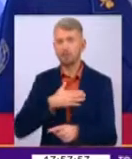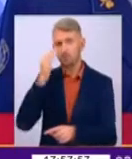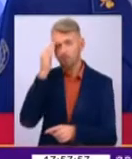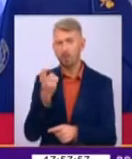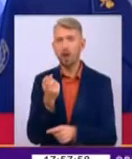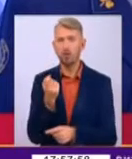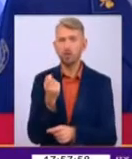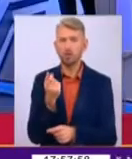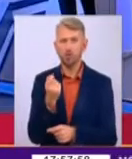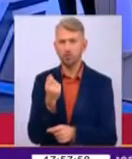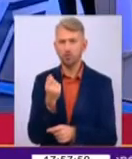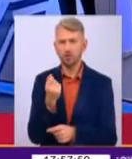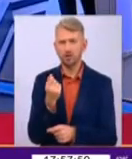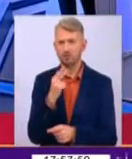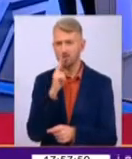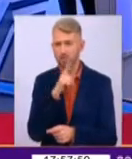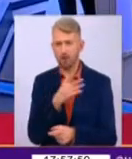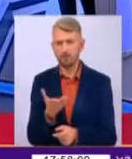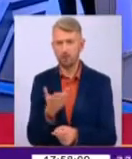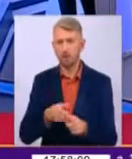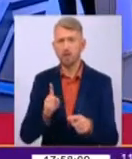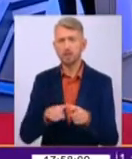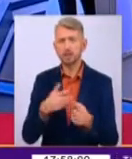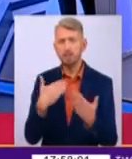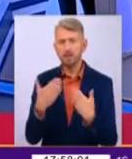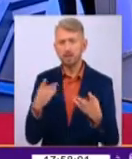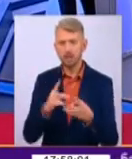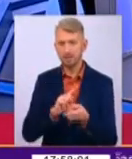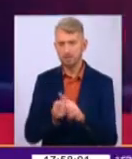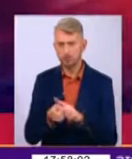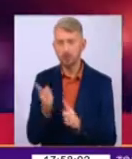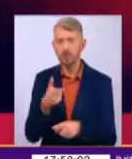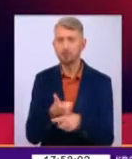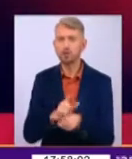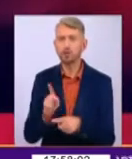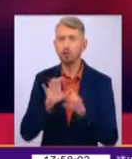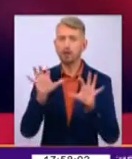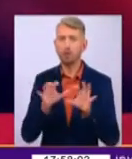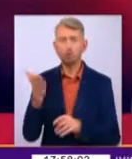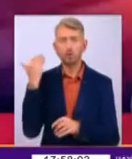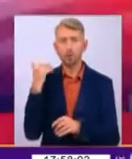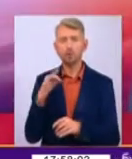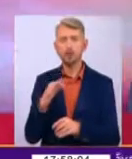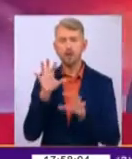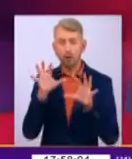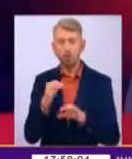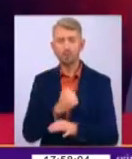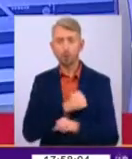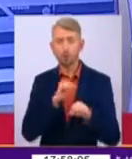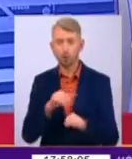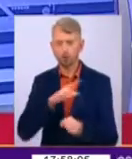трошки недалекоглядно. І цей підхід треба змінювати. Тим паче, що законом колись про оборону було